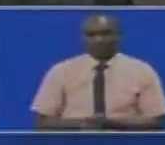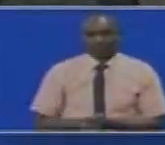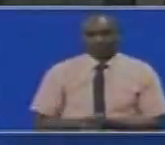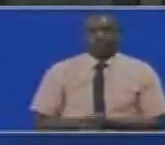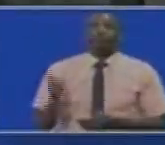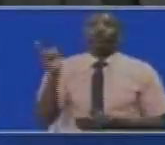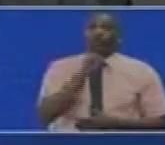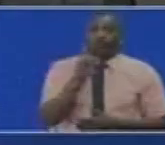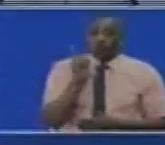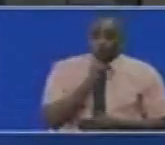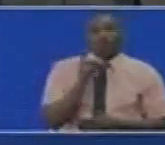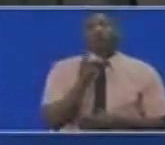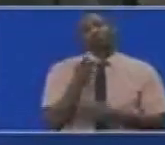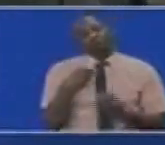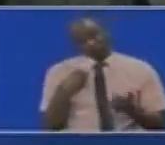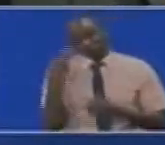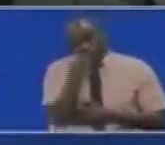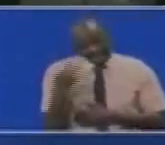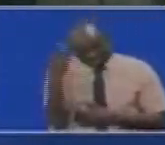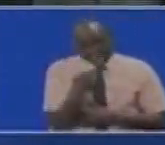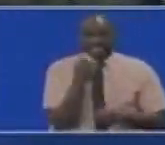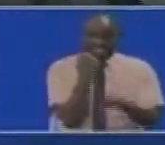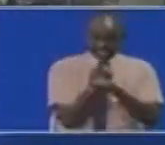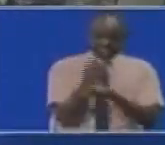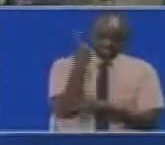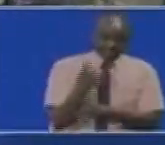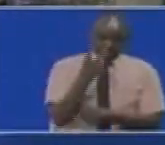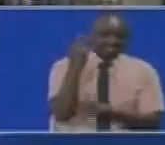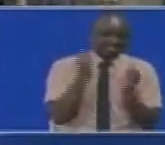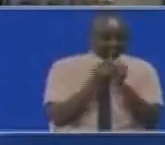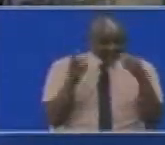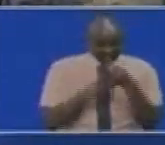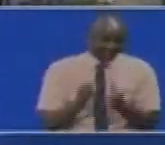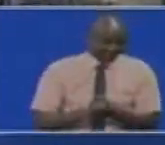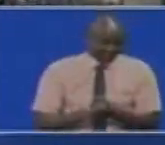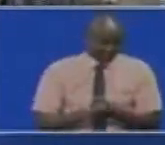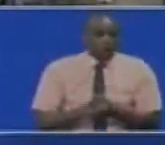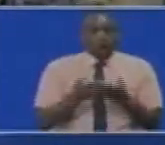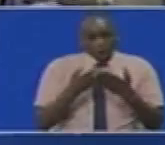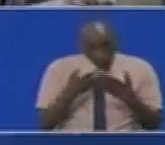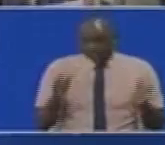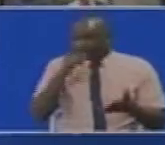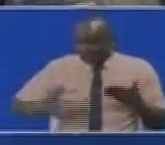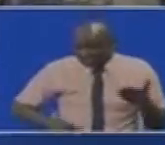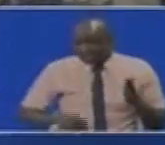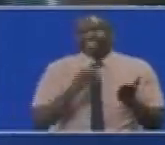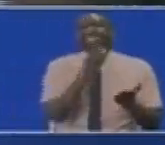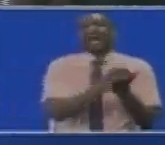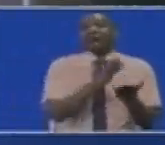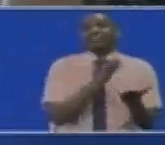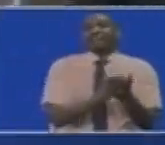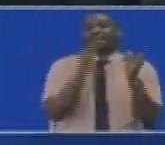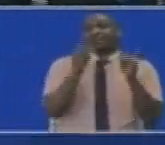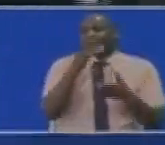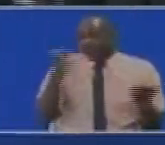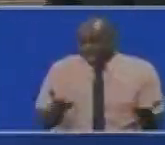Hapo kesho Jumatano tarehe 11 Januari mwaka 2017 inafungua tena ukurasa mwingine